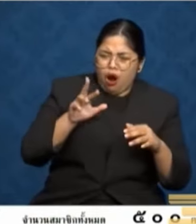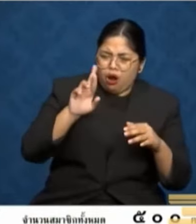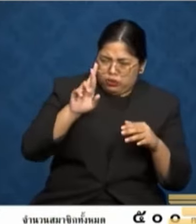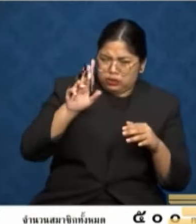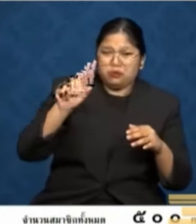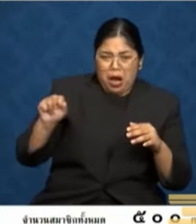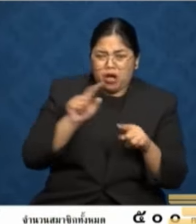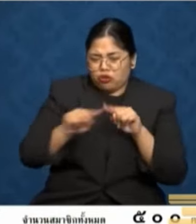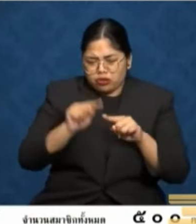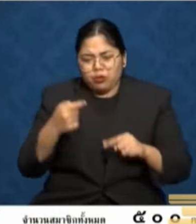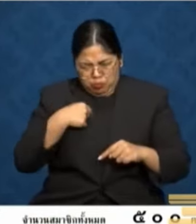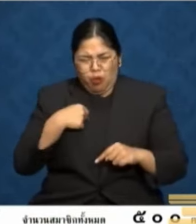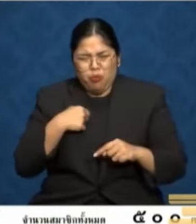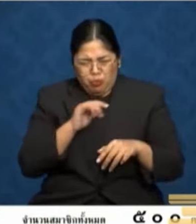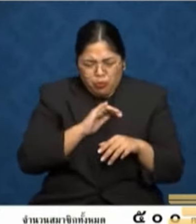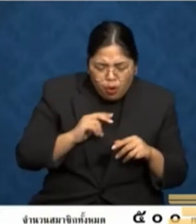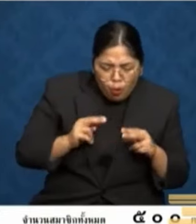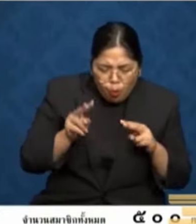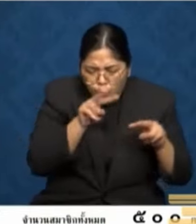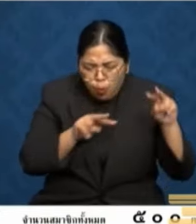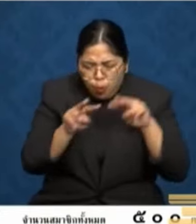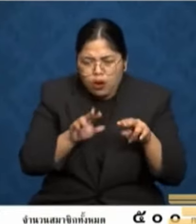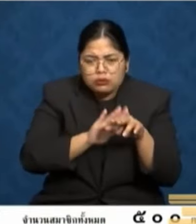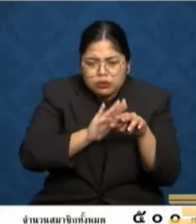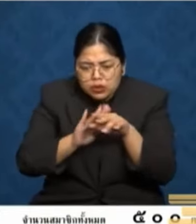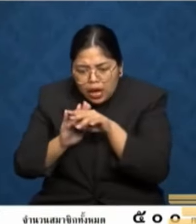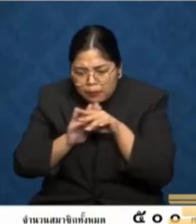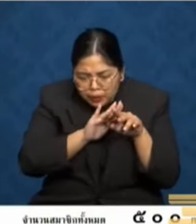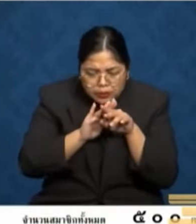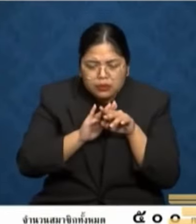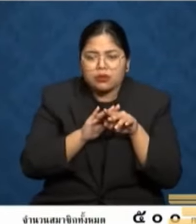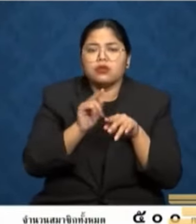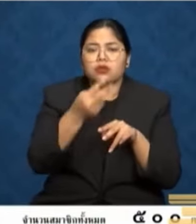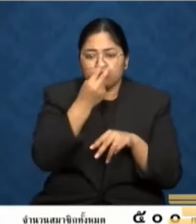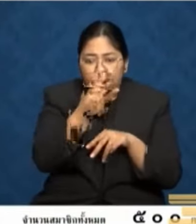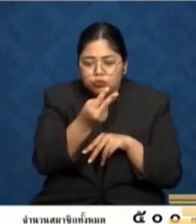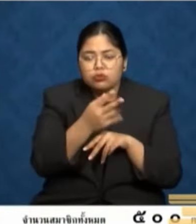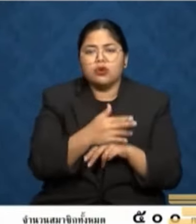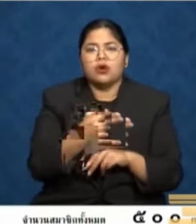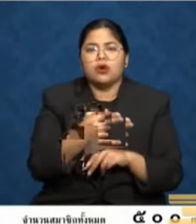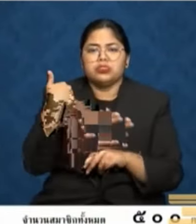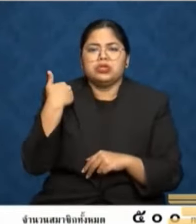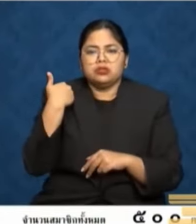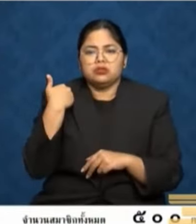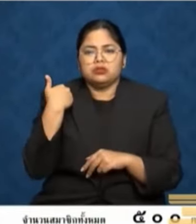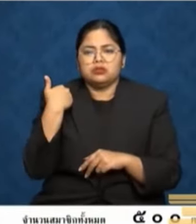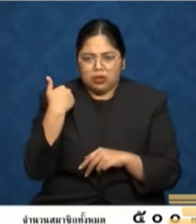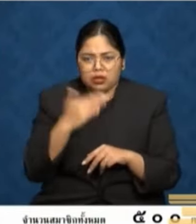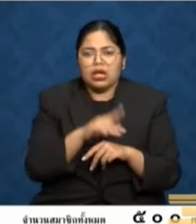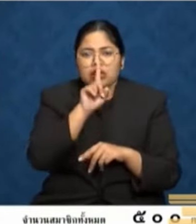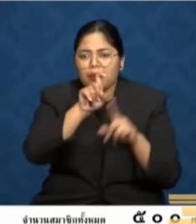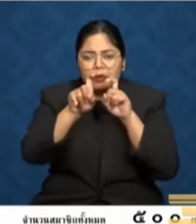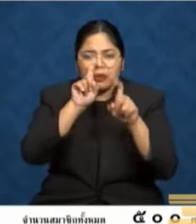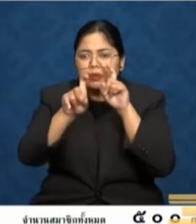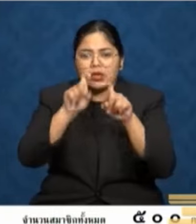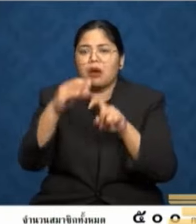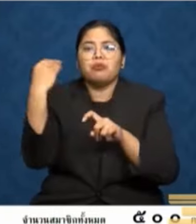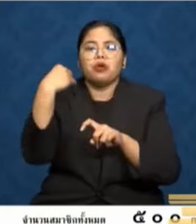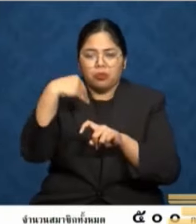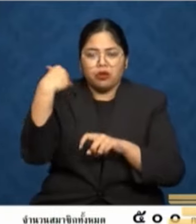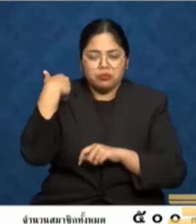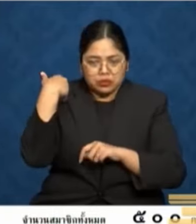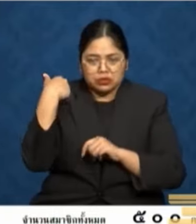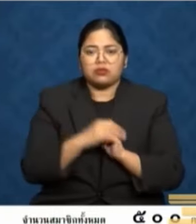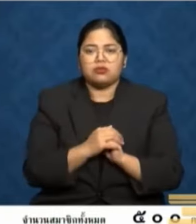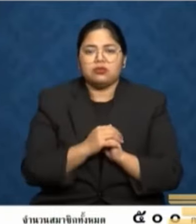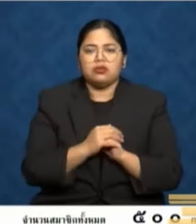ตามครับและได้มีการติดตามในฐานะเป็นผู้นำในการติดตามกฎหมายฉบับนี้ซึ่งเป็นกฎหมายฉบับท่านประธาน